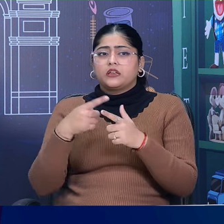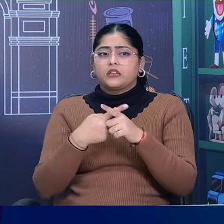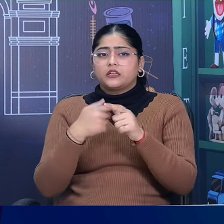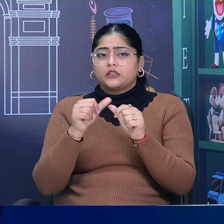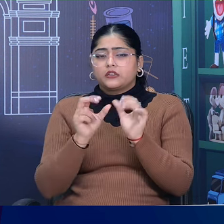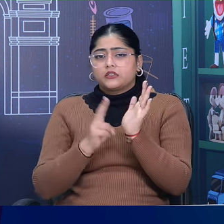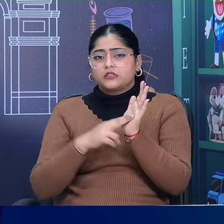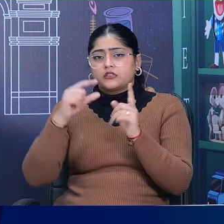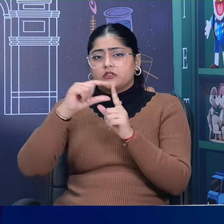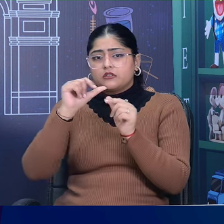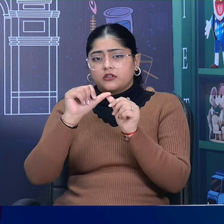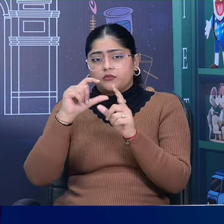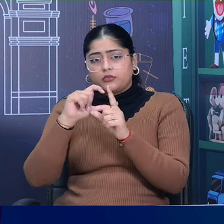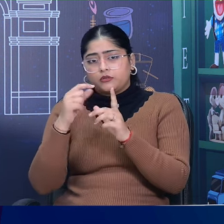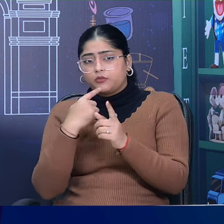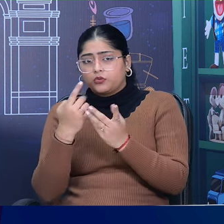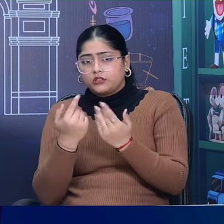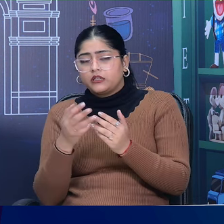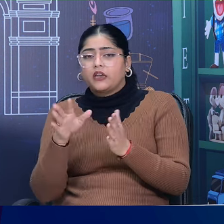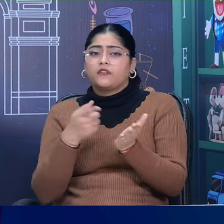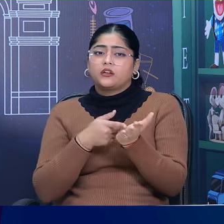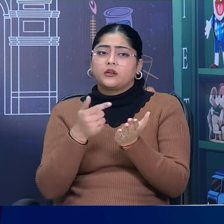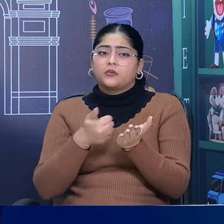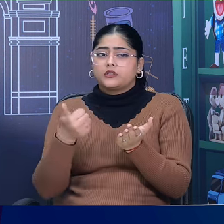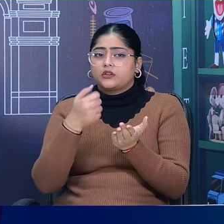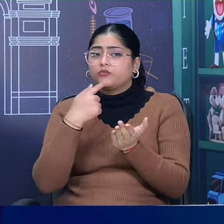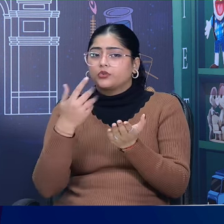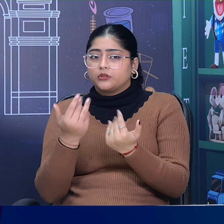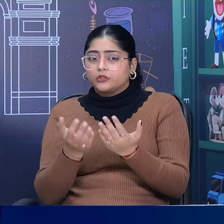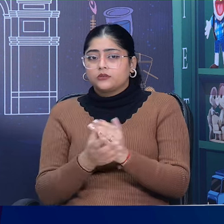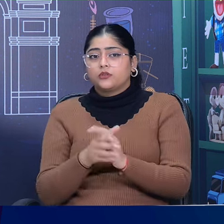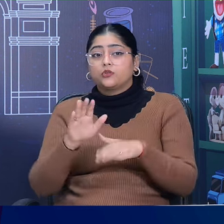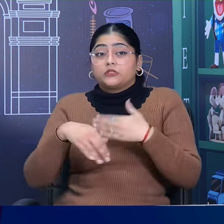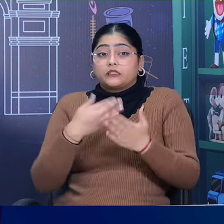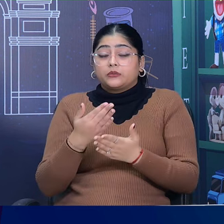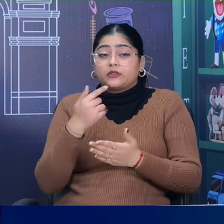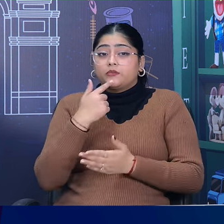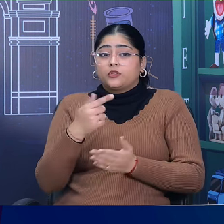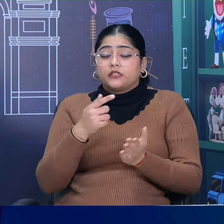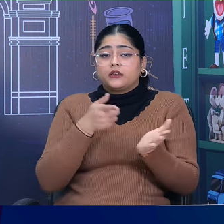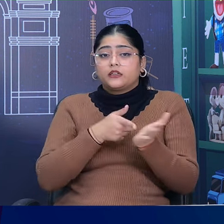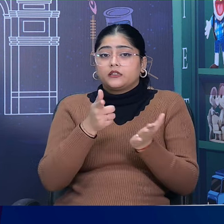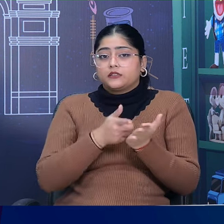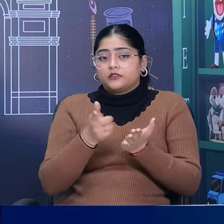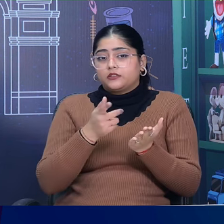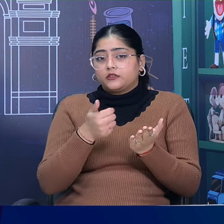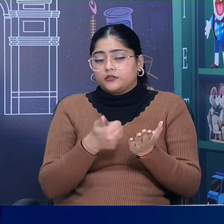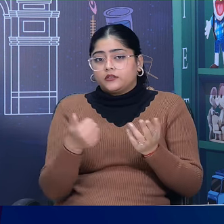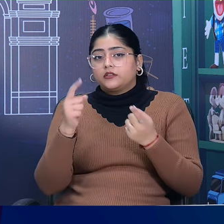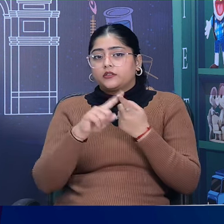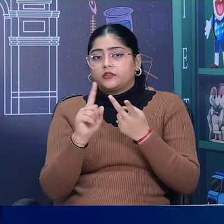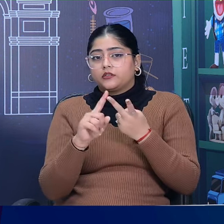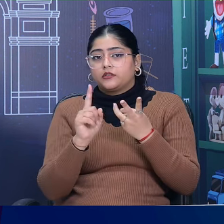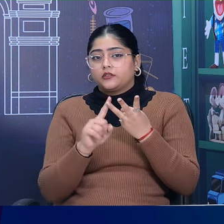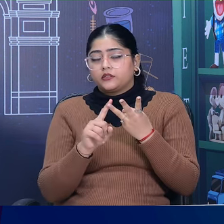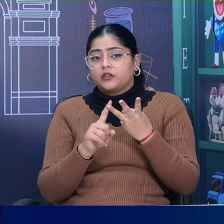लेवल की गवर्नमेंट है और सबसे सिंपल होती है हमारी ग्राम पंचायत अब यहां पे ध्यान दीजिए कि ग्राम पंंचायत और ग्राम सभा इन